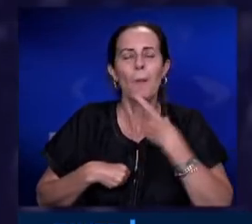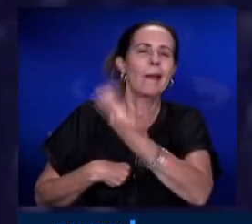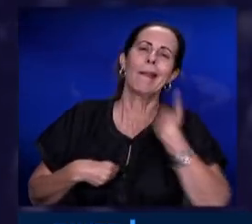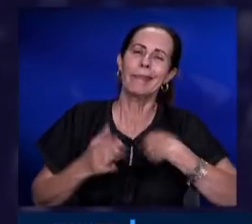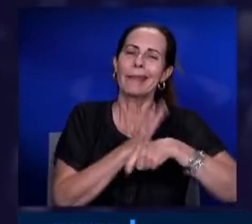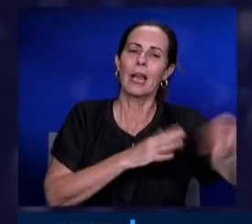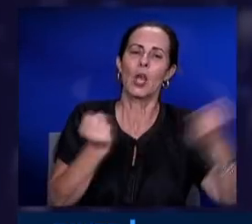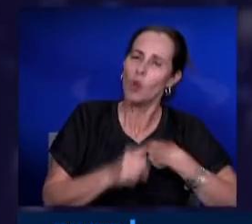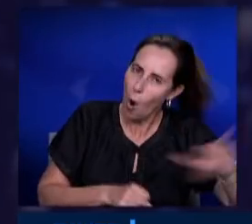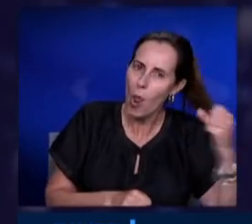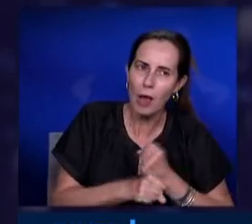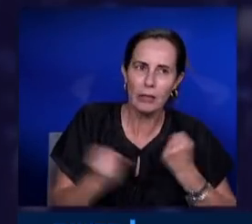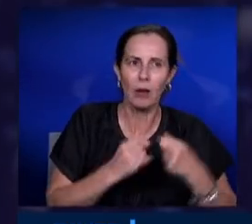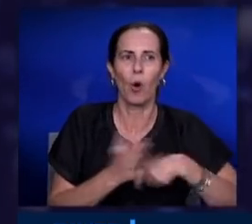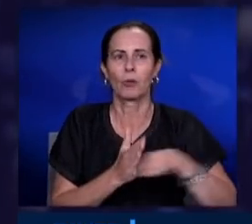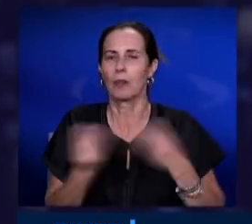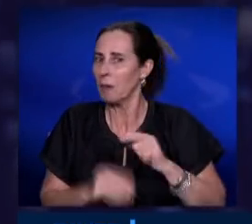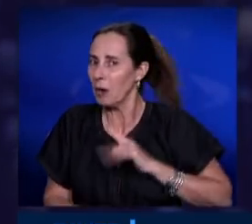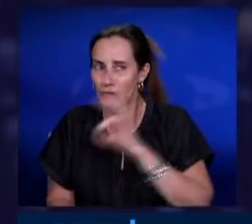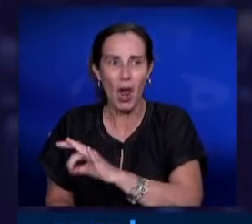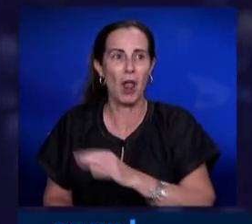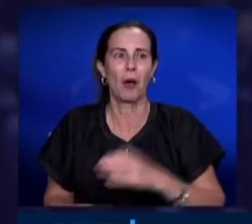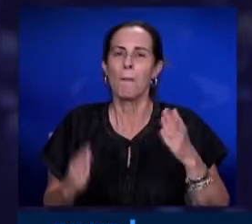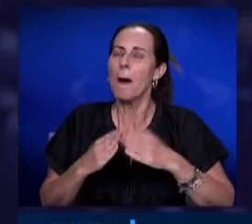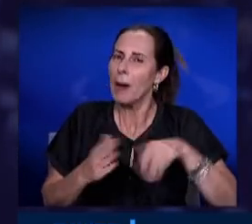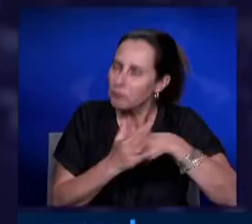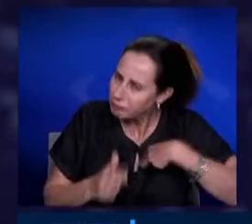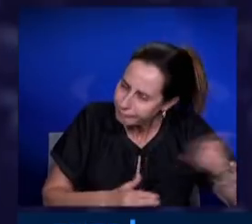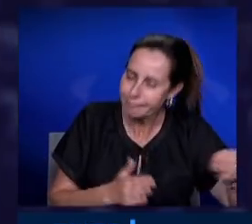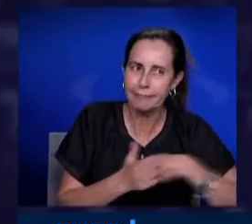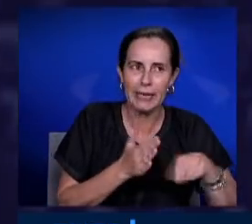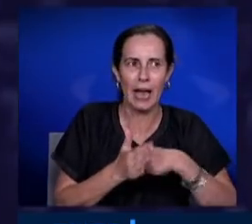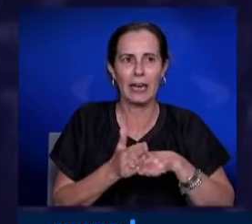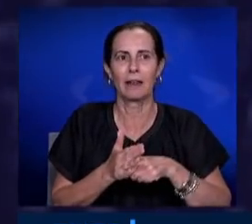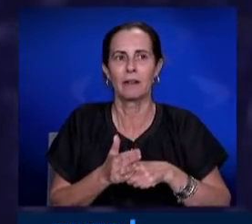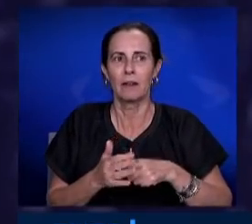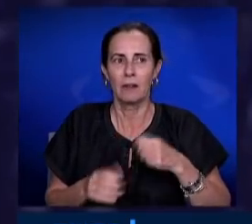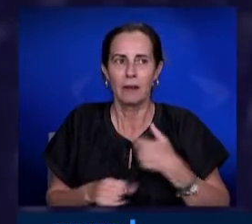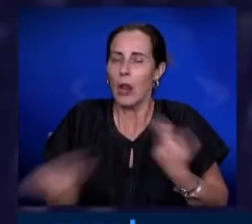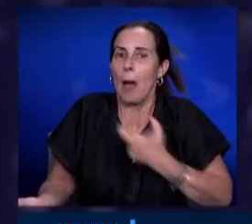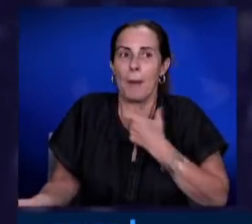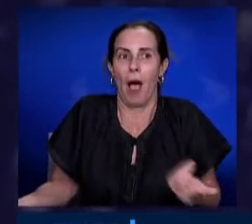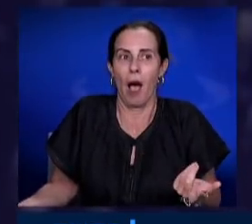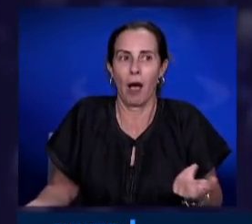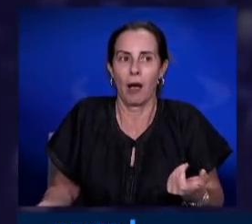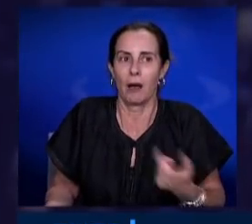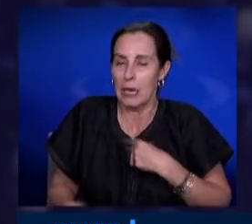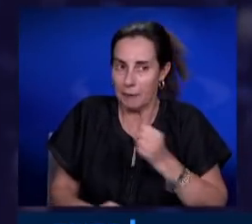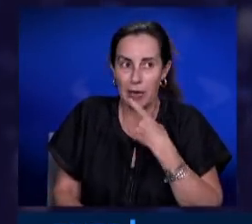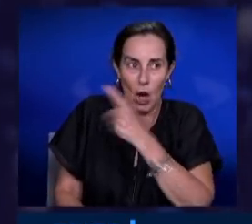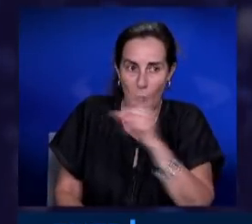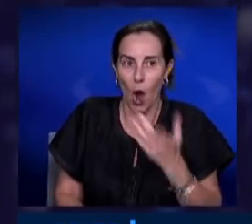הדברים פתקים שלו, בבית לסדר את הדברים. הייתי הולך לסדר, הייתי לדבר, אתם הייתי יודע ברגע שאני אגיד לו מה, אני אסרב